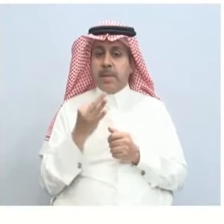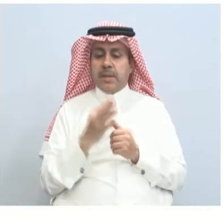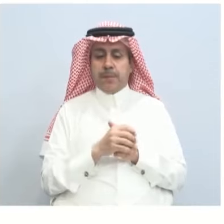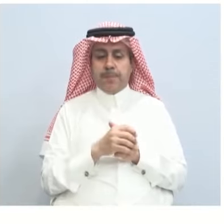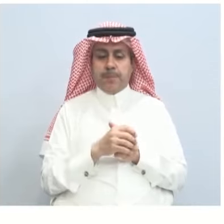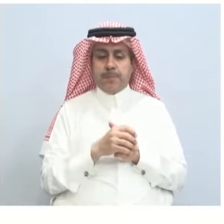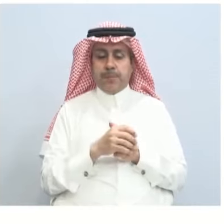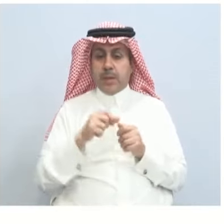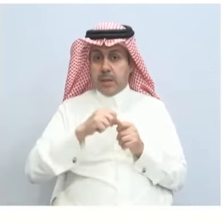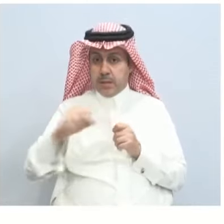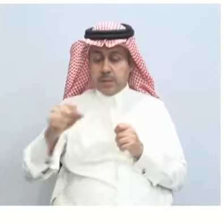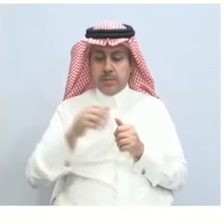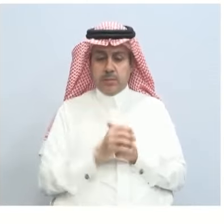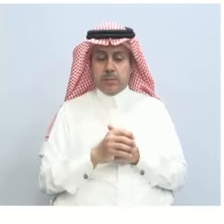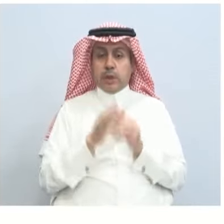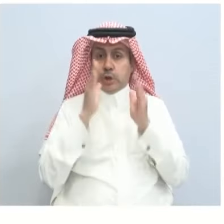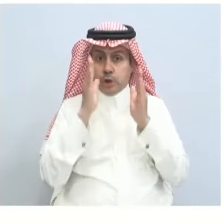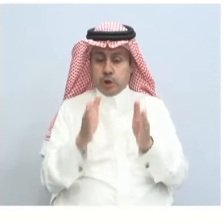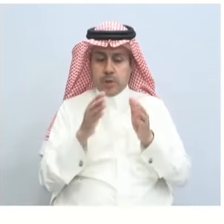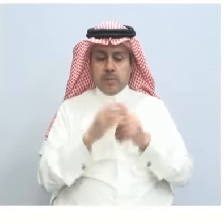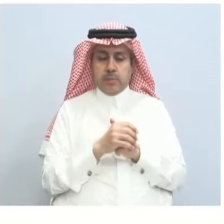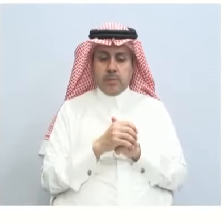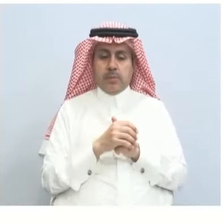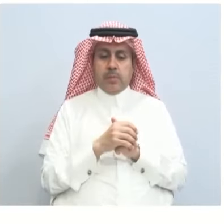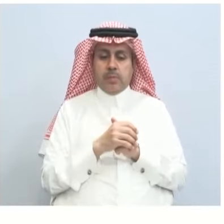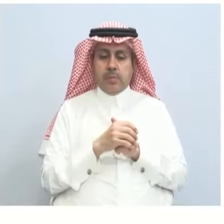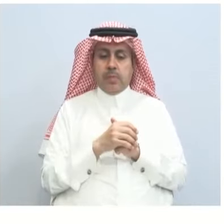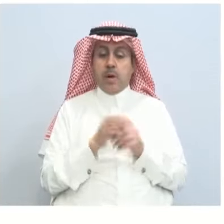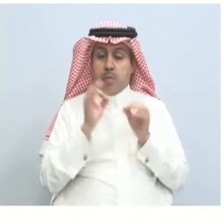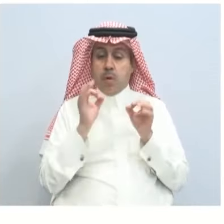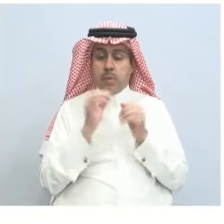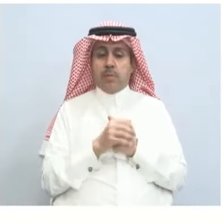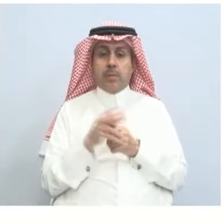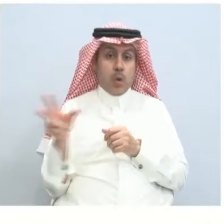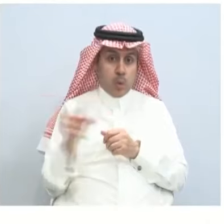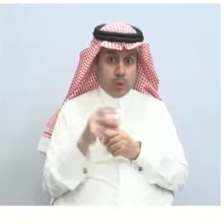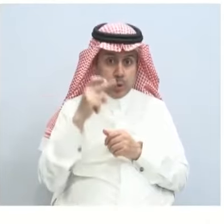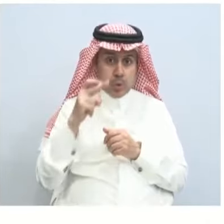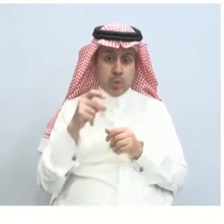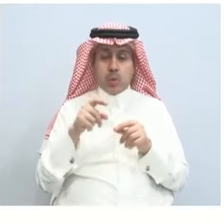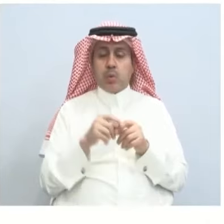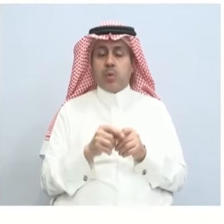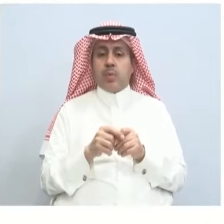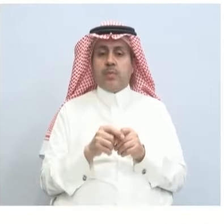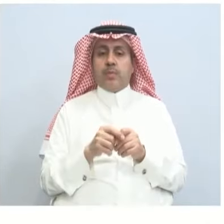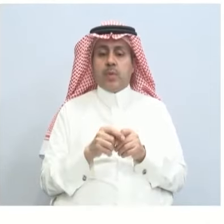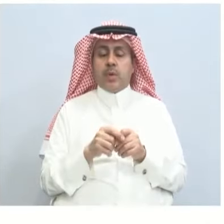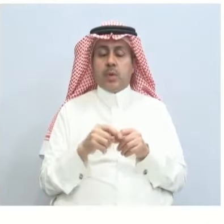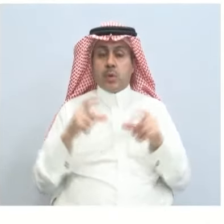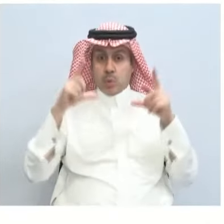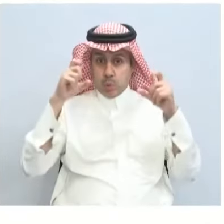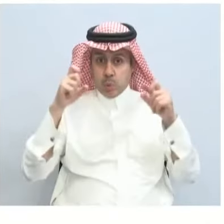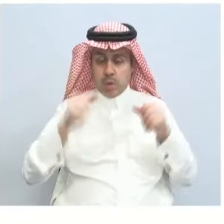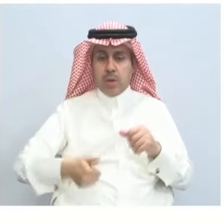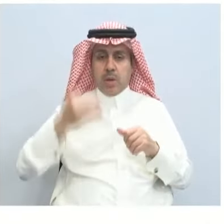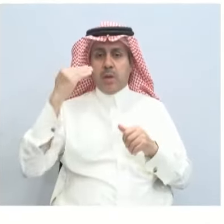واعطاني قياس اتجاهها فبالتالي لابد اني انا اوجد الصوره الاحداثيه نوجد الصوره الاحداثيه